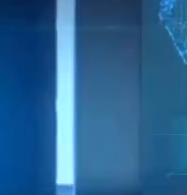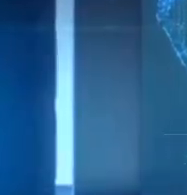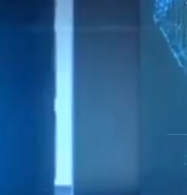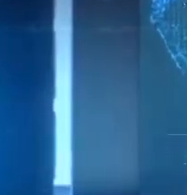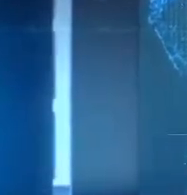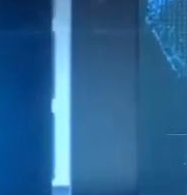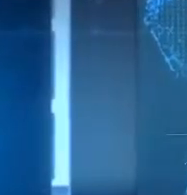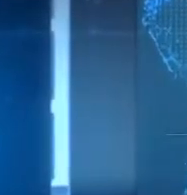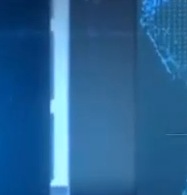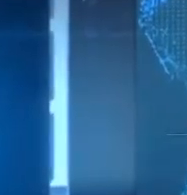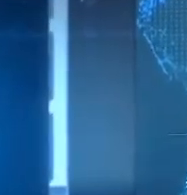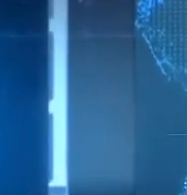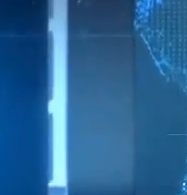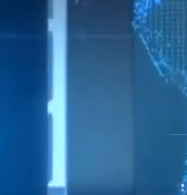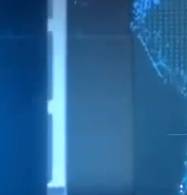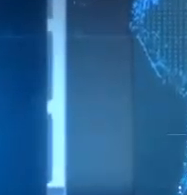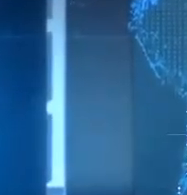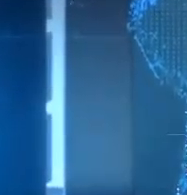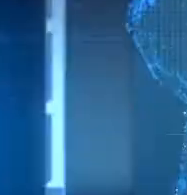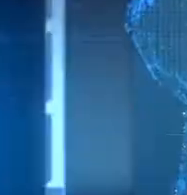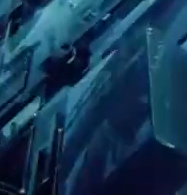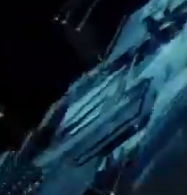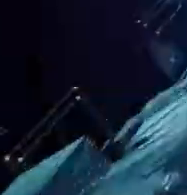Жөнкешев, Жетісу арнасы.